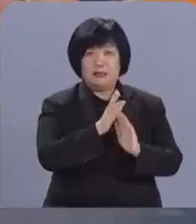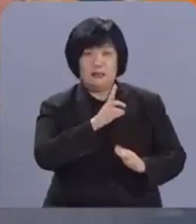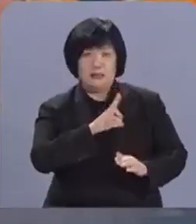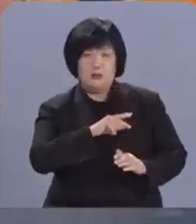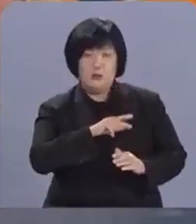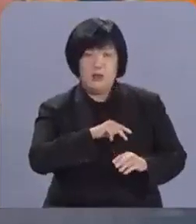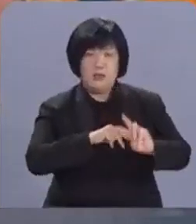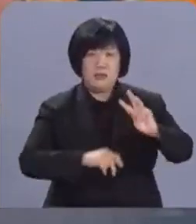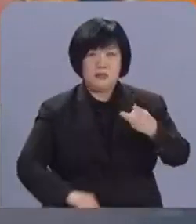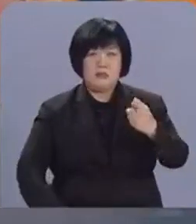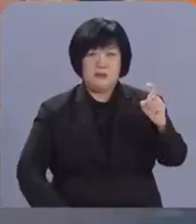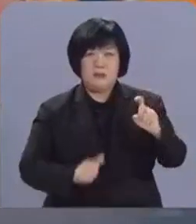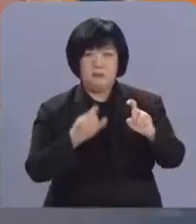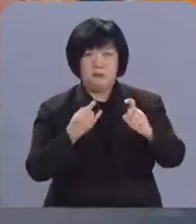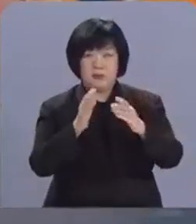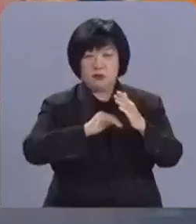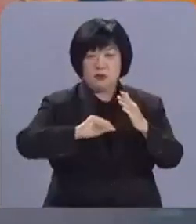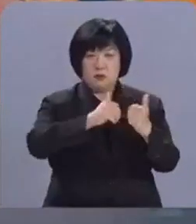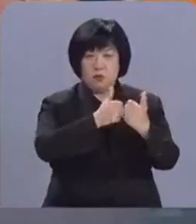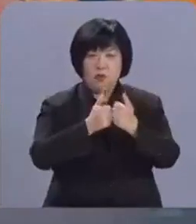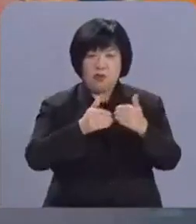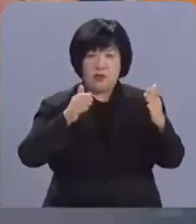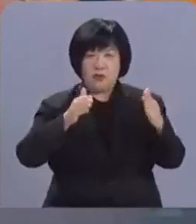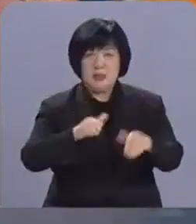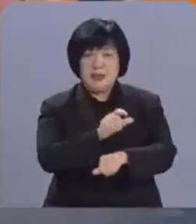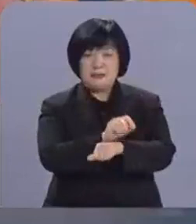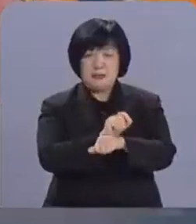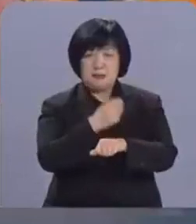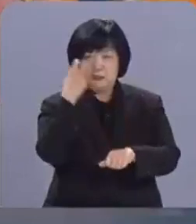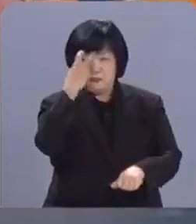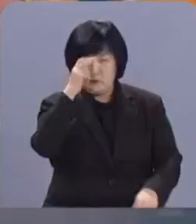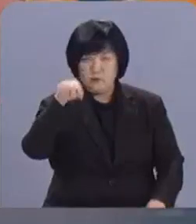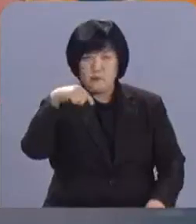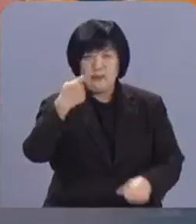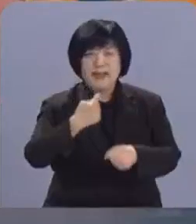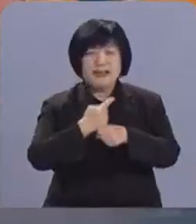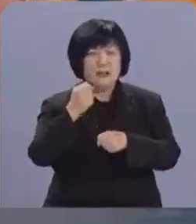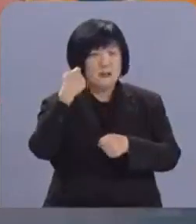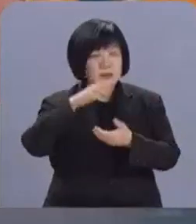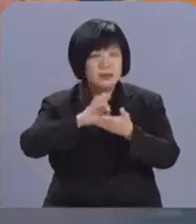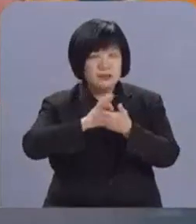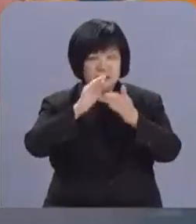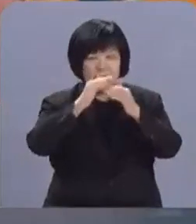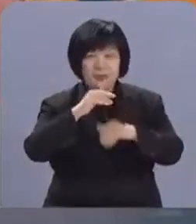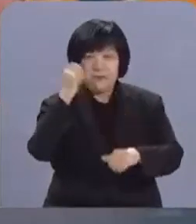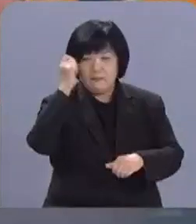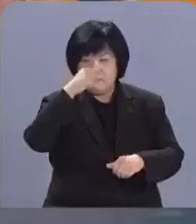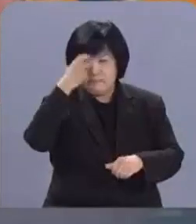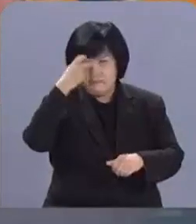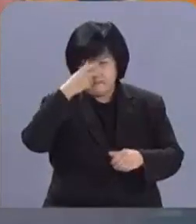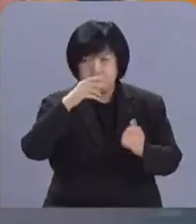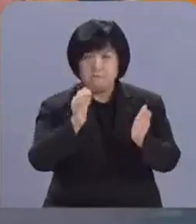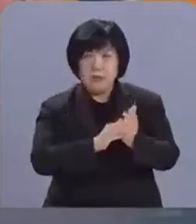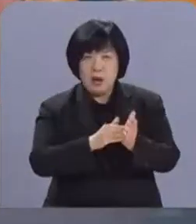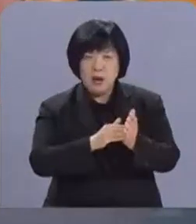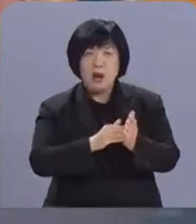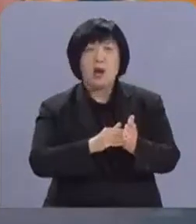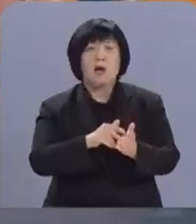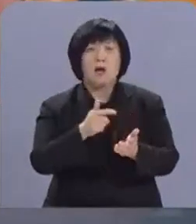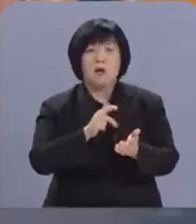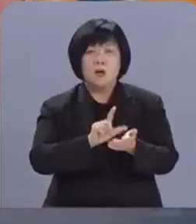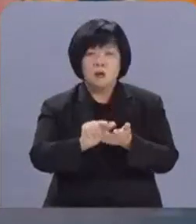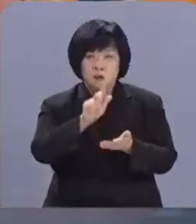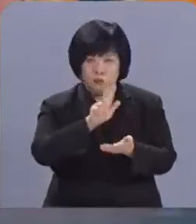부산시의회가 제310회 정례회기간 행정사무감사에 이어 내년 예산안 심사를 벌였는데요. 몇몇 굵직한 조례안도